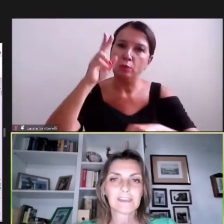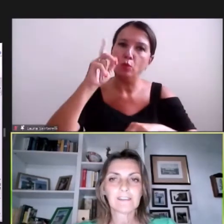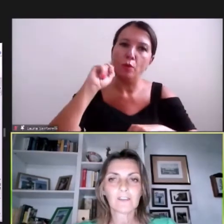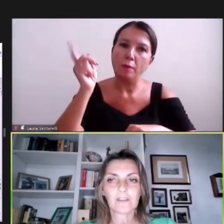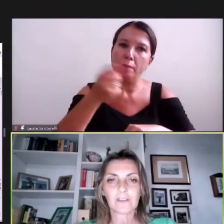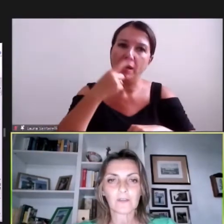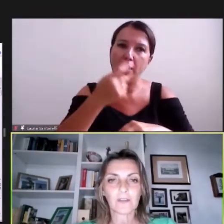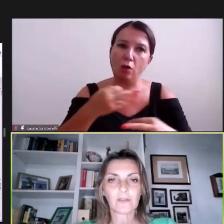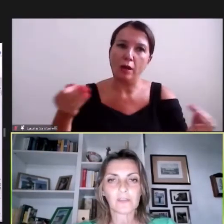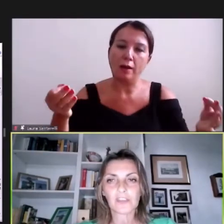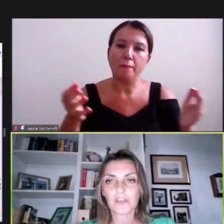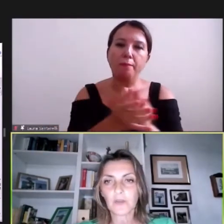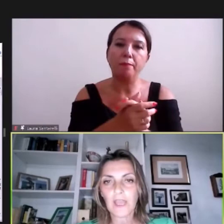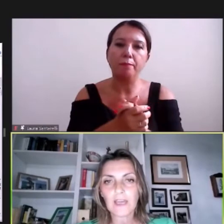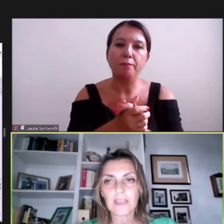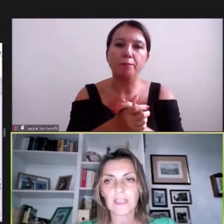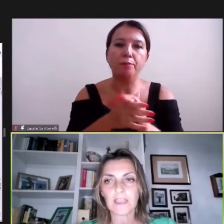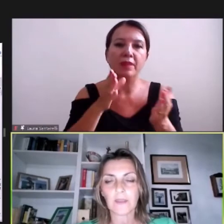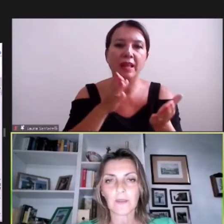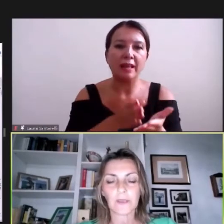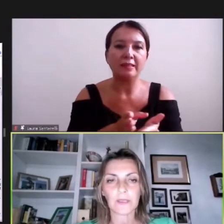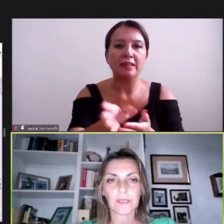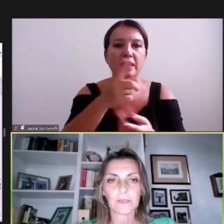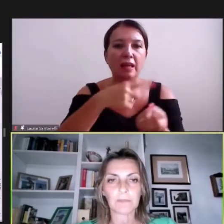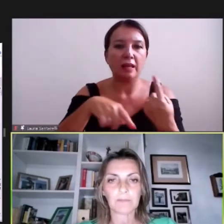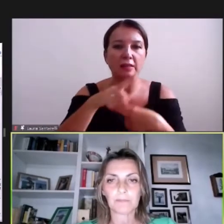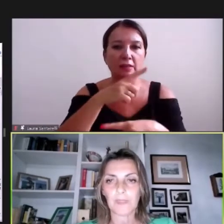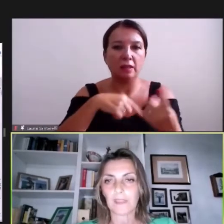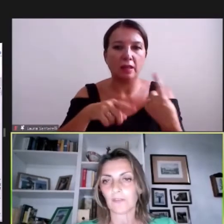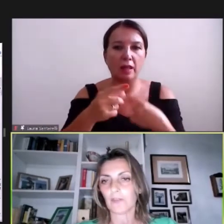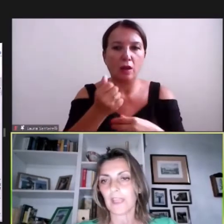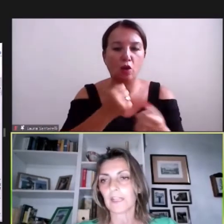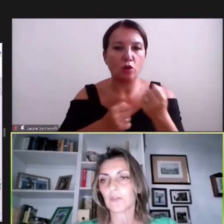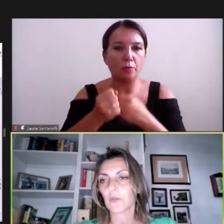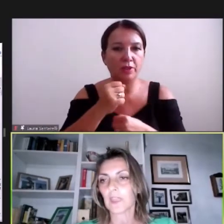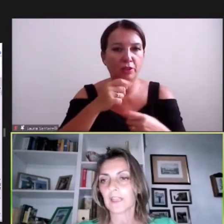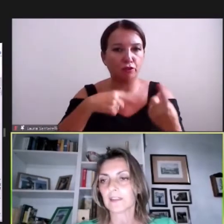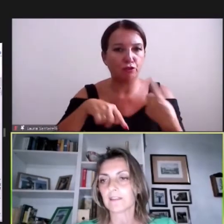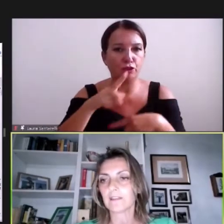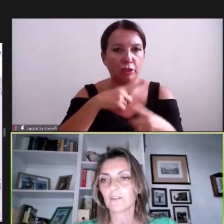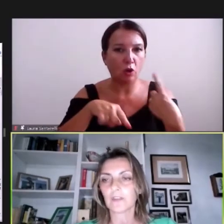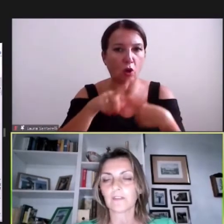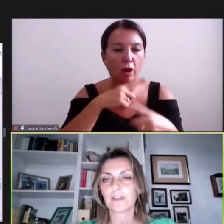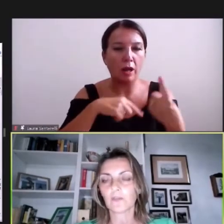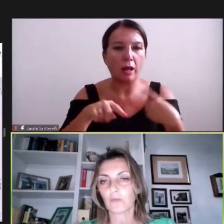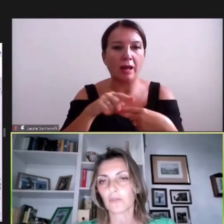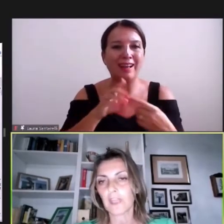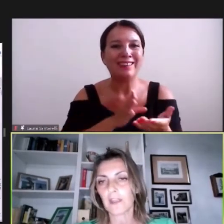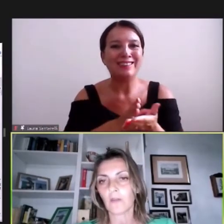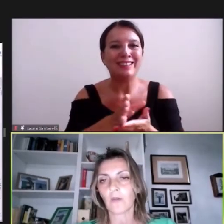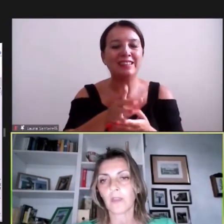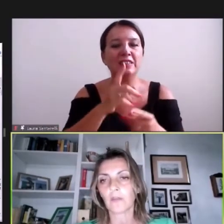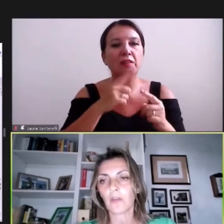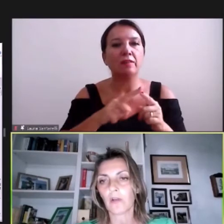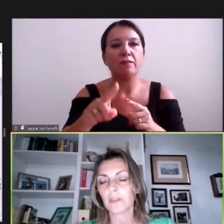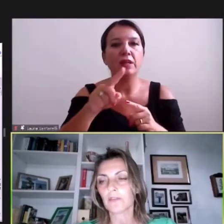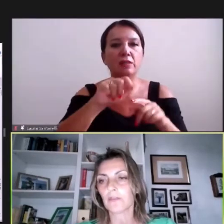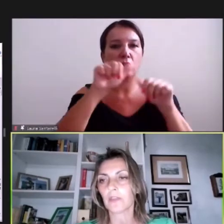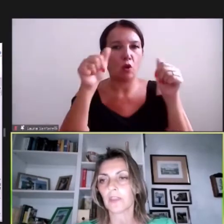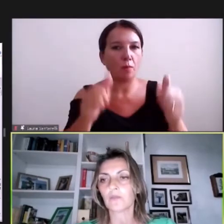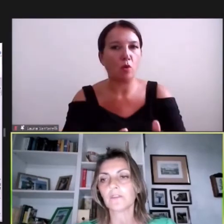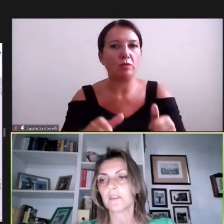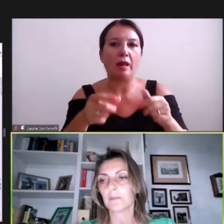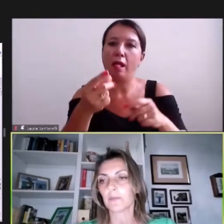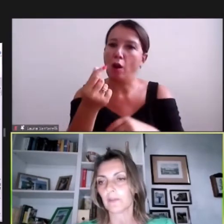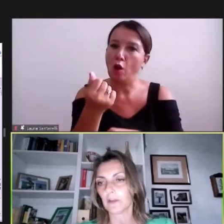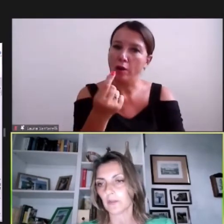La transizione verso l'economia circolare non è altro che la transizione verso un modello economico